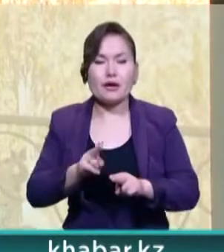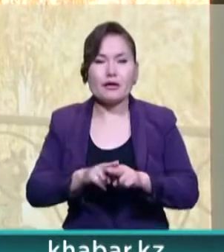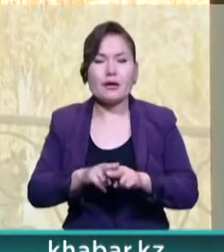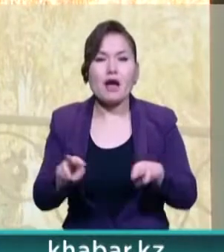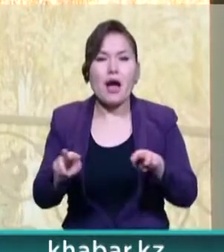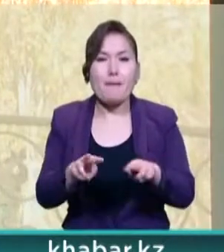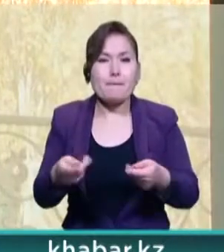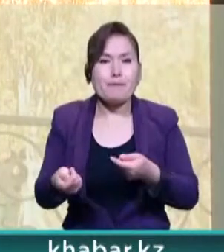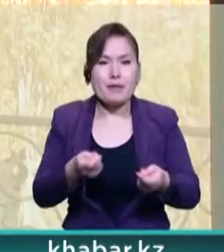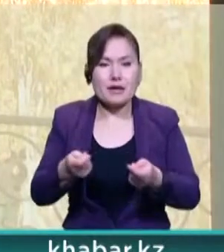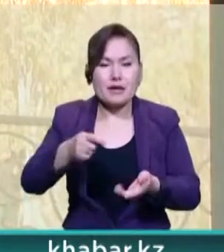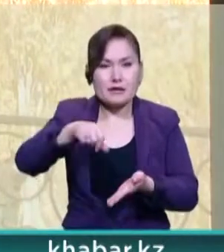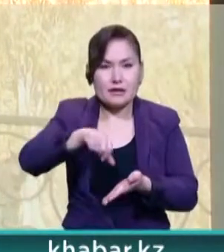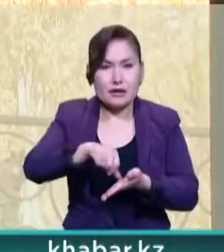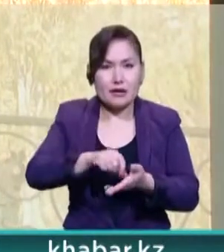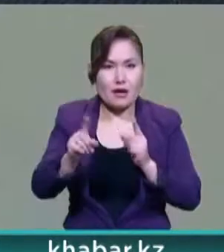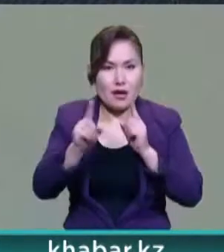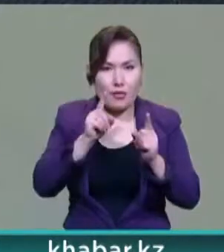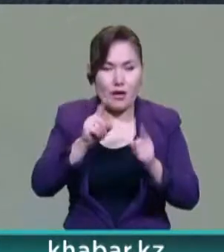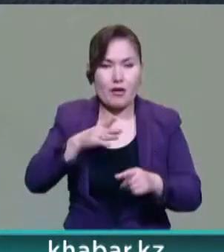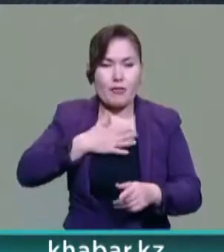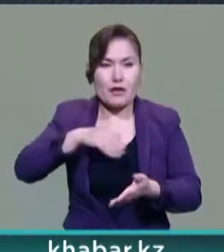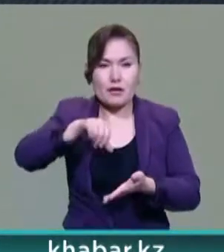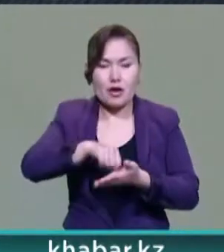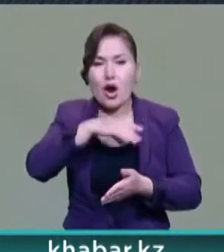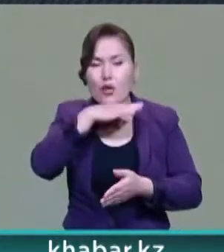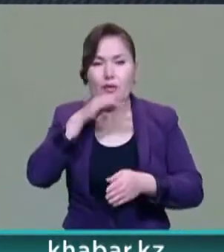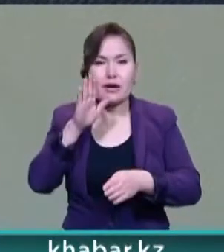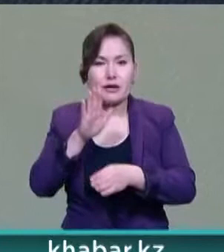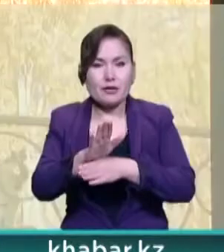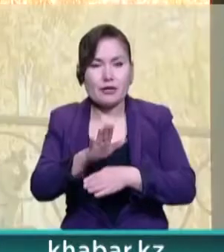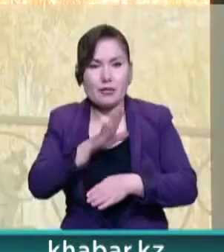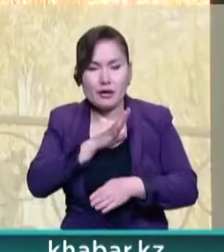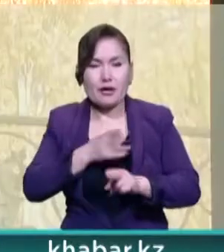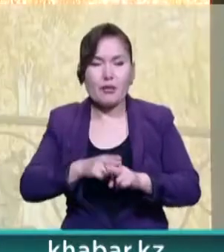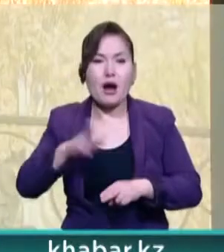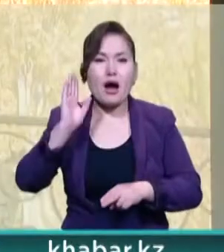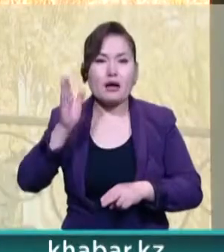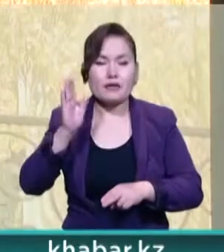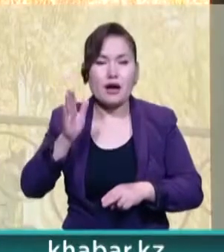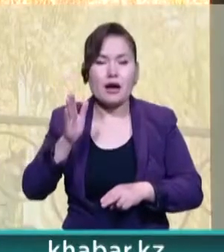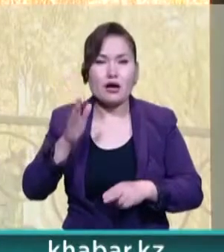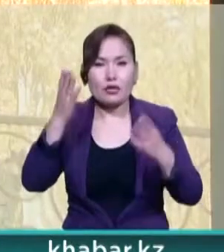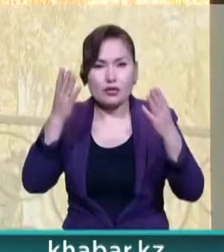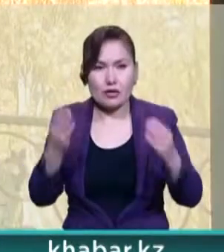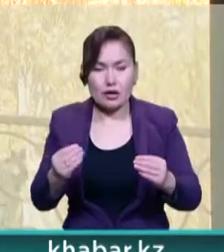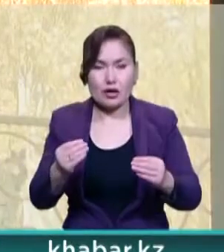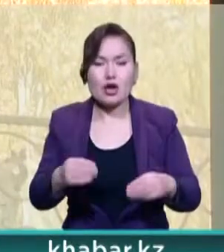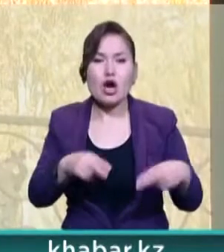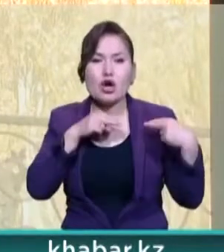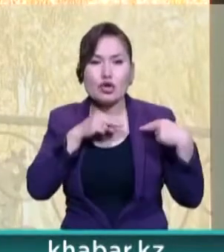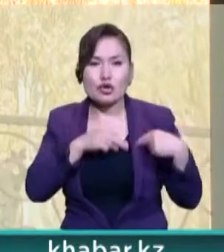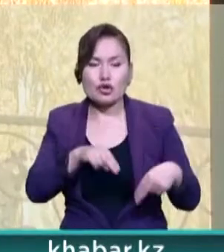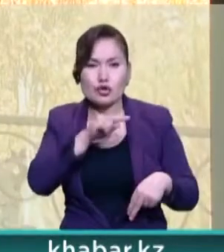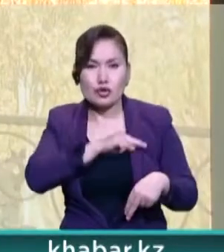министрінің жиынында бізге көптеген мәселелер бойынша тапсырмалар берілді. Алдағы уақытта біздің жұмысымыздың жүйелі жұмыс